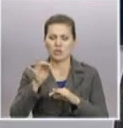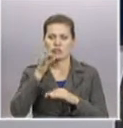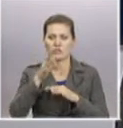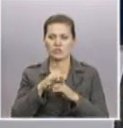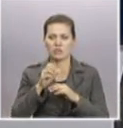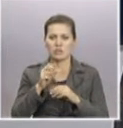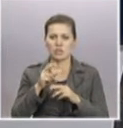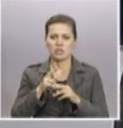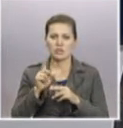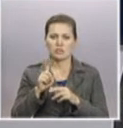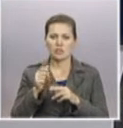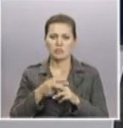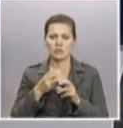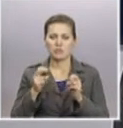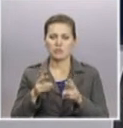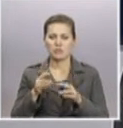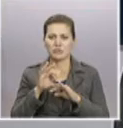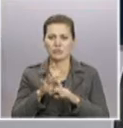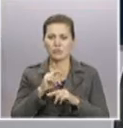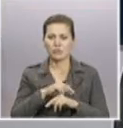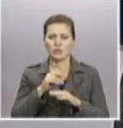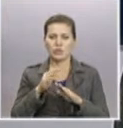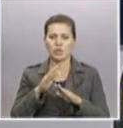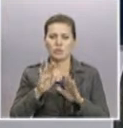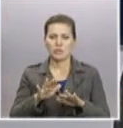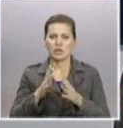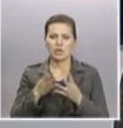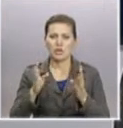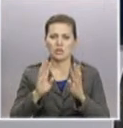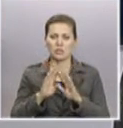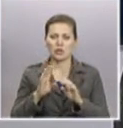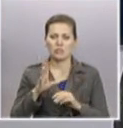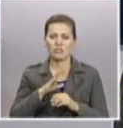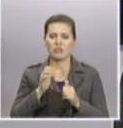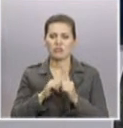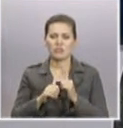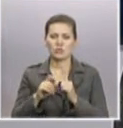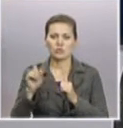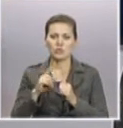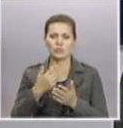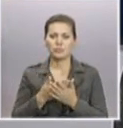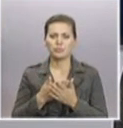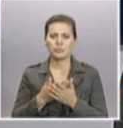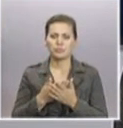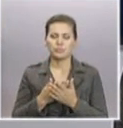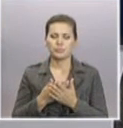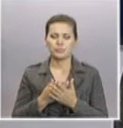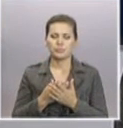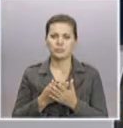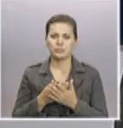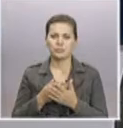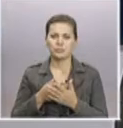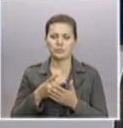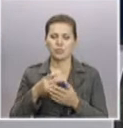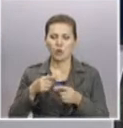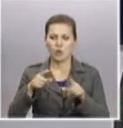ответственны за безопасное состояние ведения работ, за место ограждения. Бывает часто, что люки не